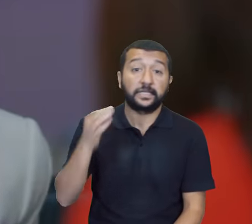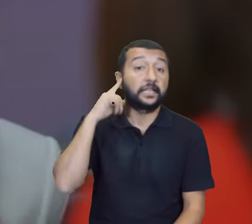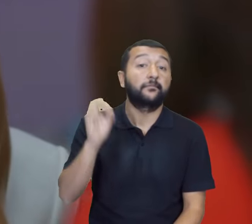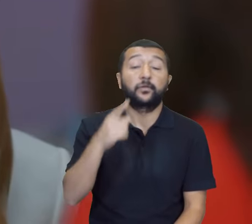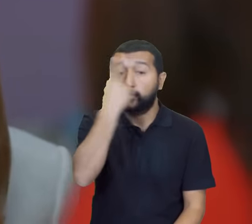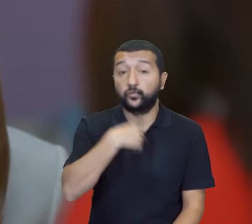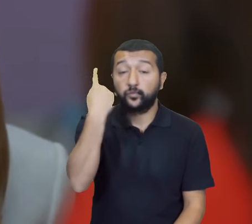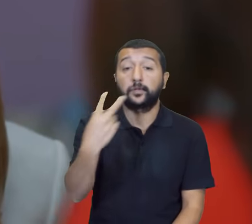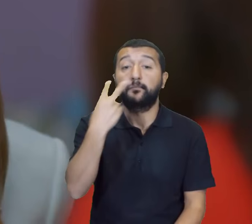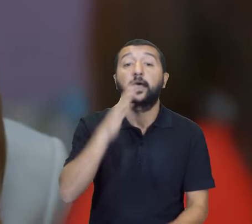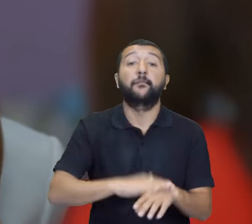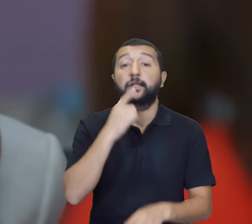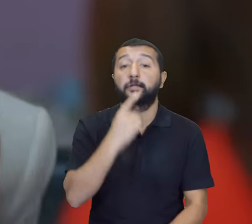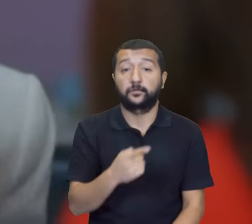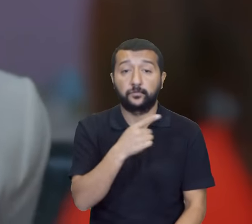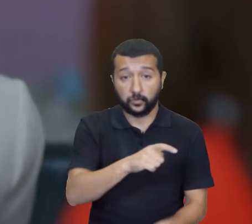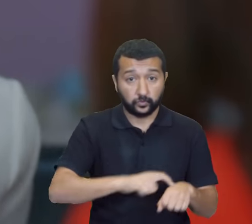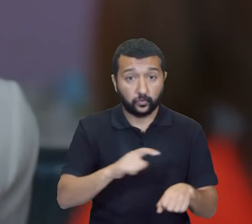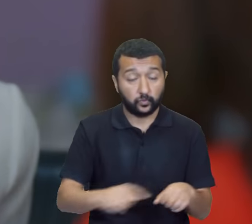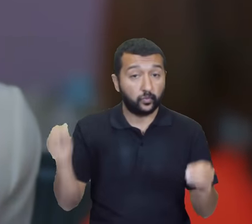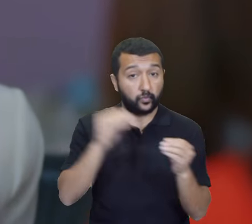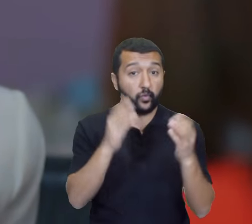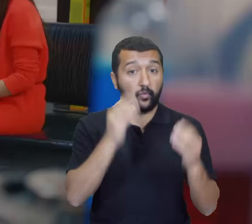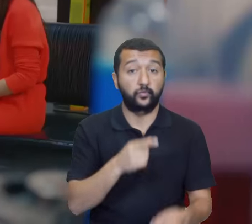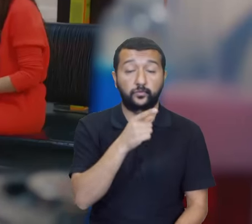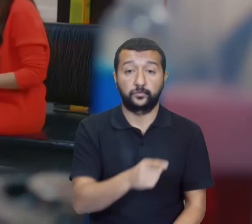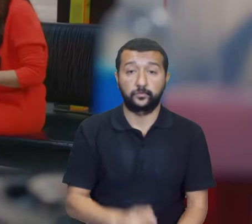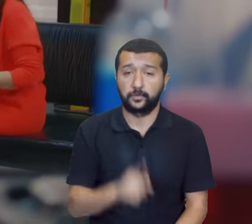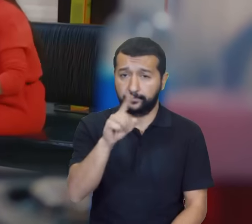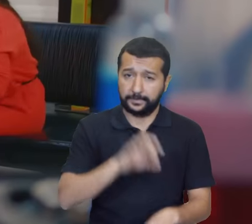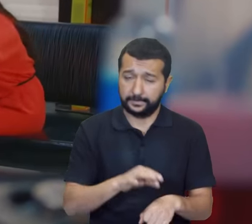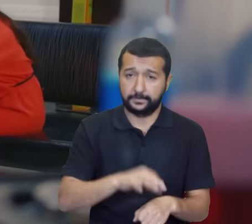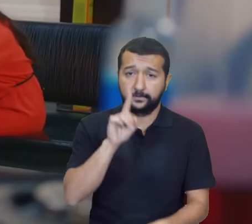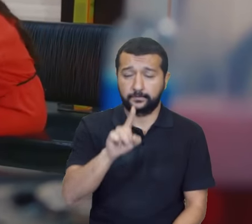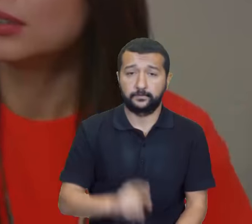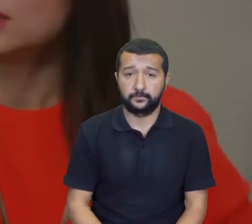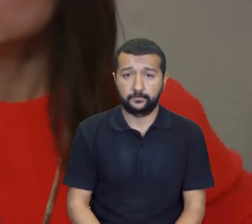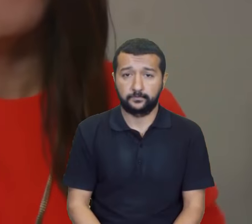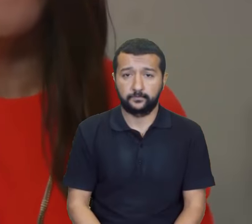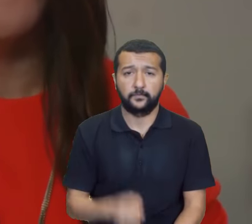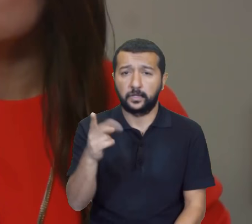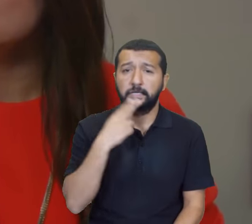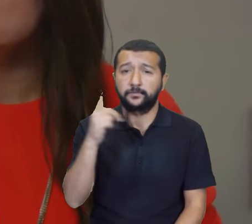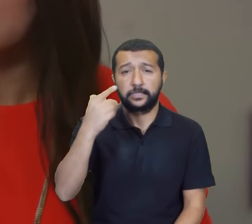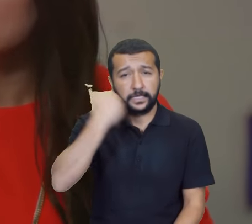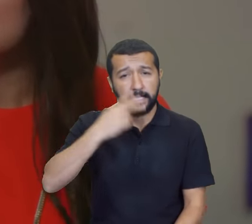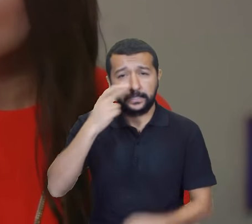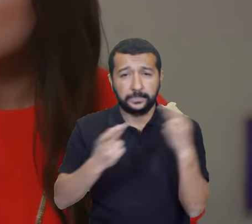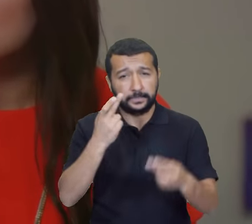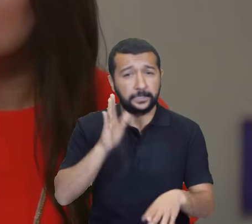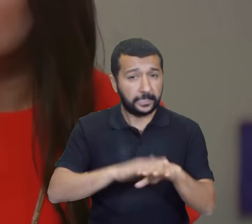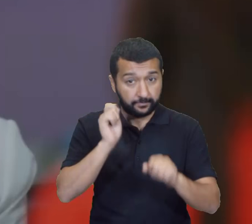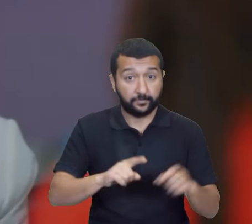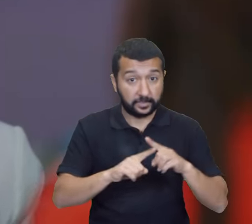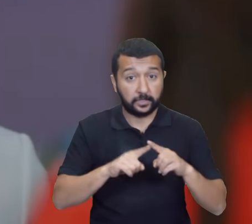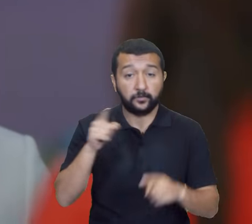dinlemedi? Yüzüme bile bakmadı diyorum. Öfkeden deliye dönmüştü. Bir dakika ya. O kız bir yalan dolan çevirip kandırmış